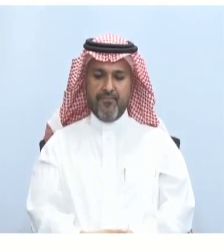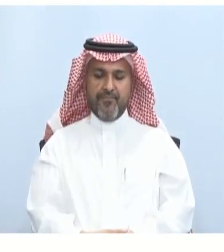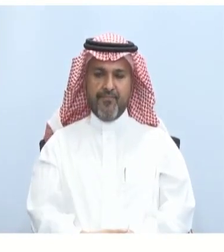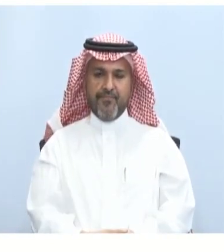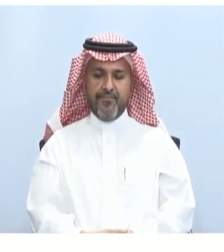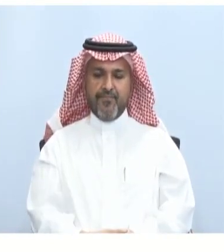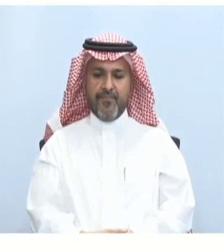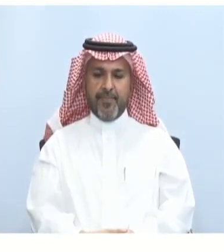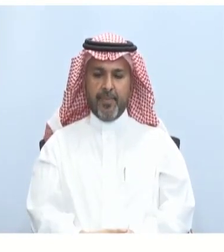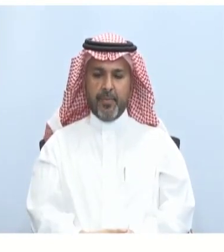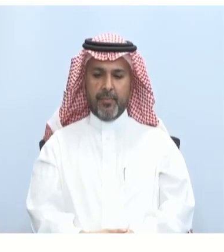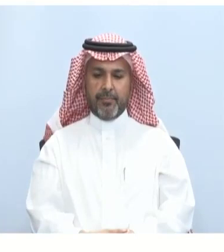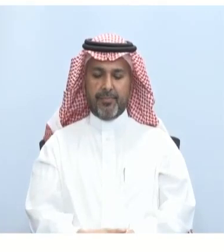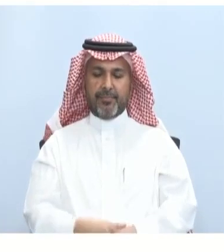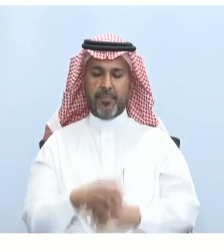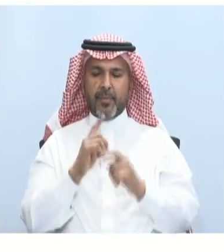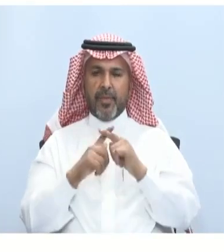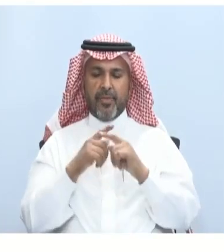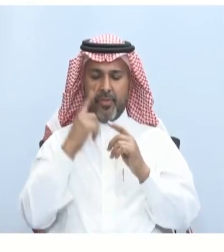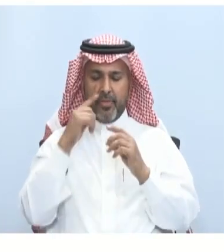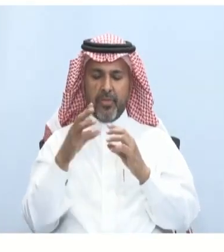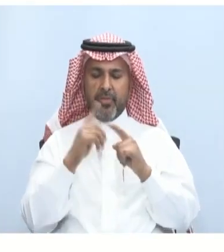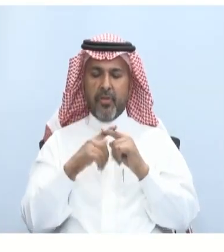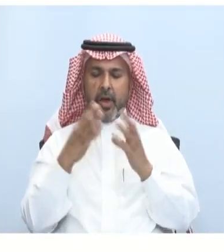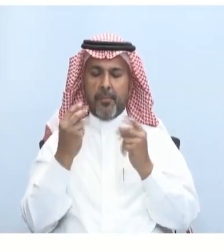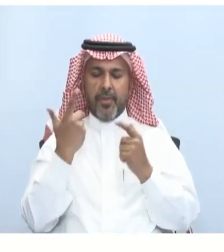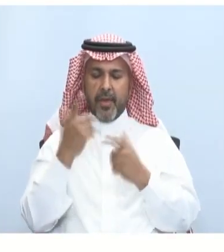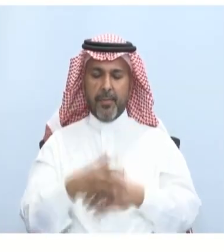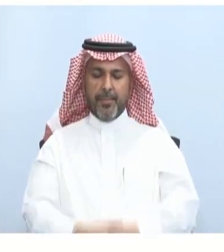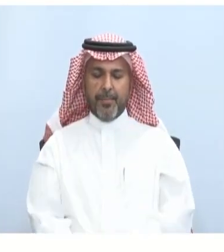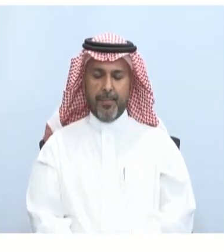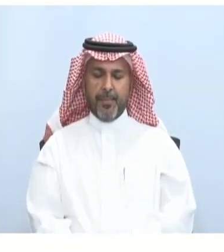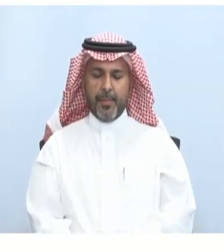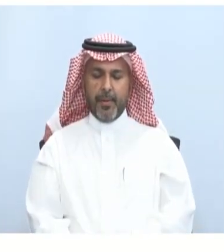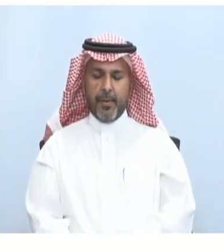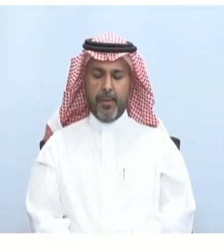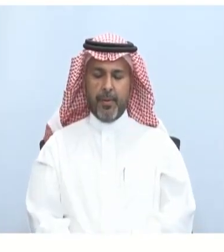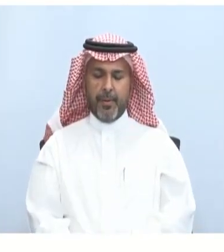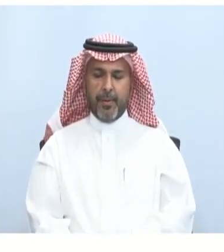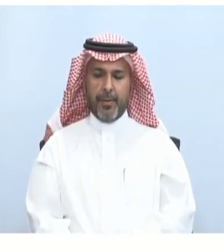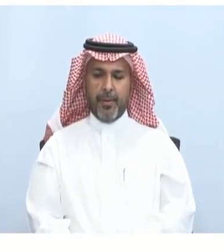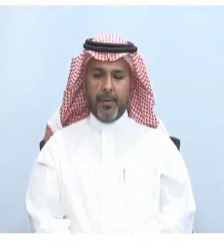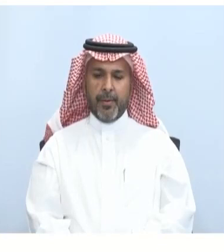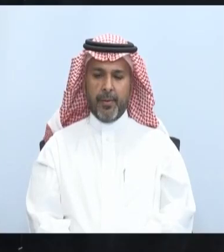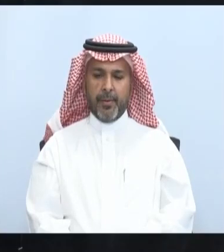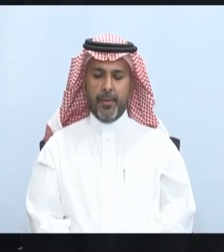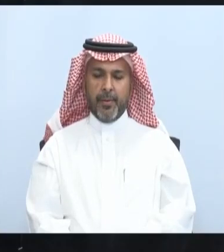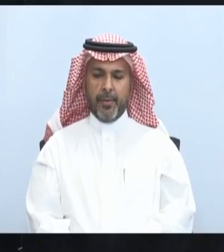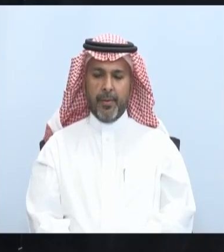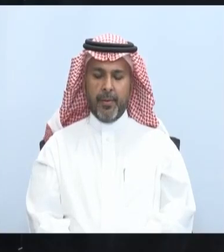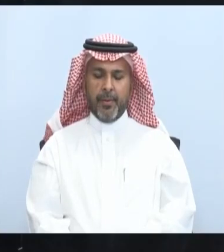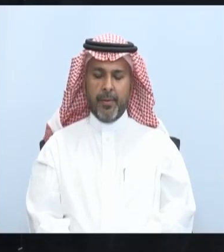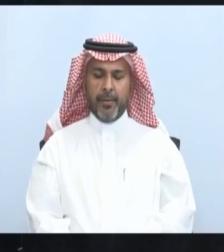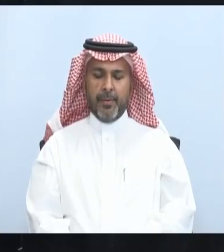سته في جذر سالب خمسه عشر عندي جذرين مضروبين في بعض قبل قليل شفنا كيف لما يكون عندي اعداد مضروبه داخل الجذر